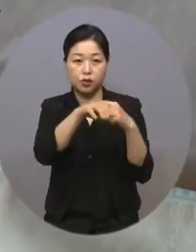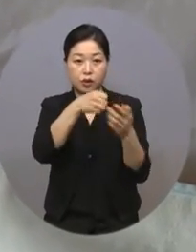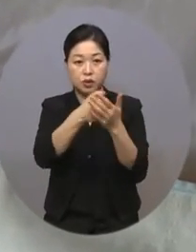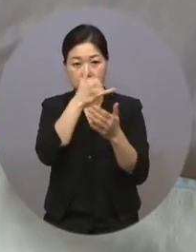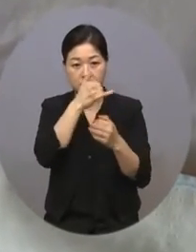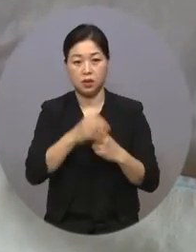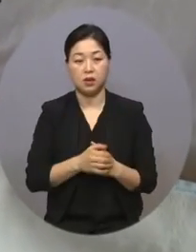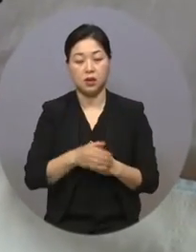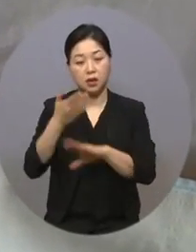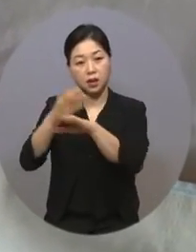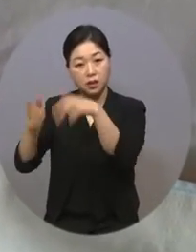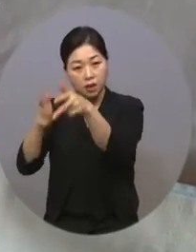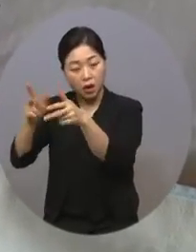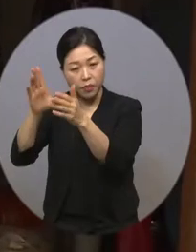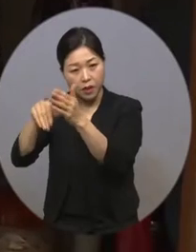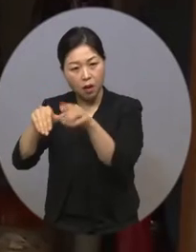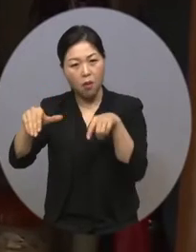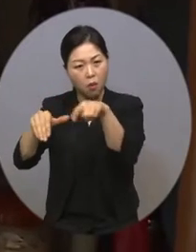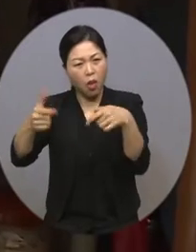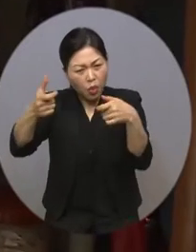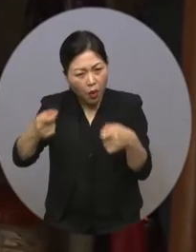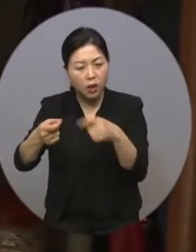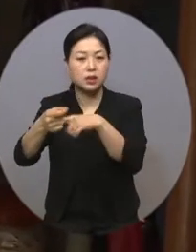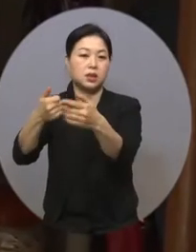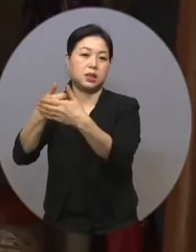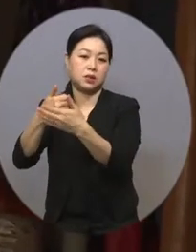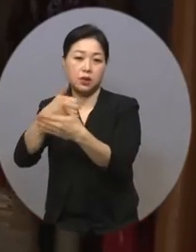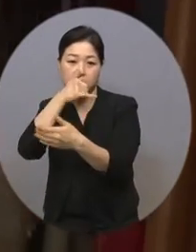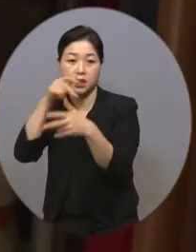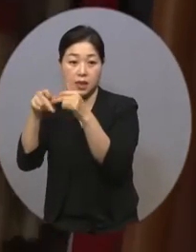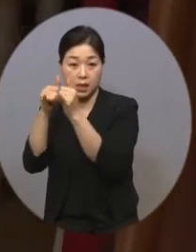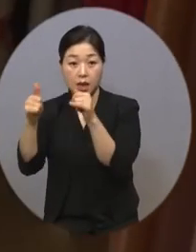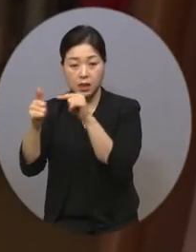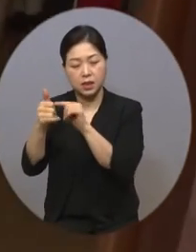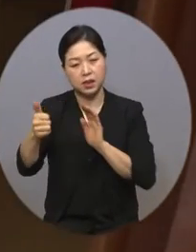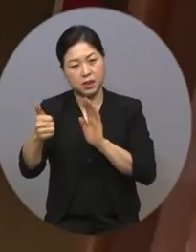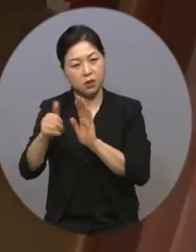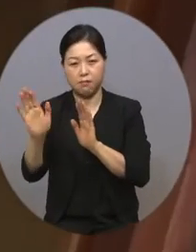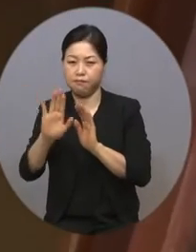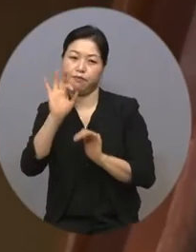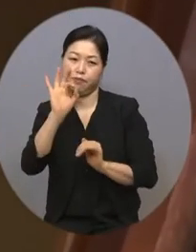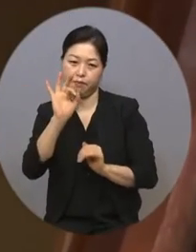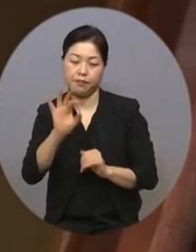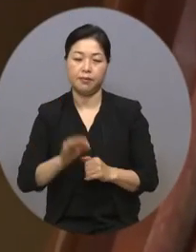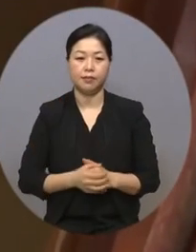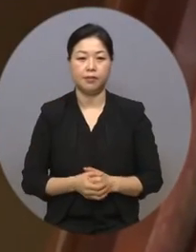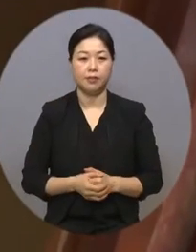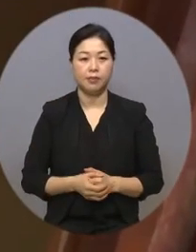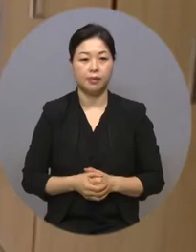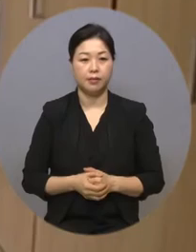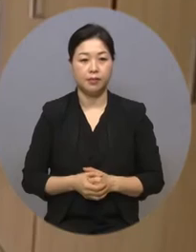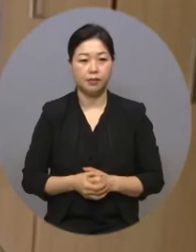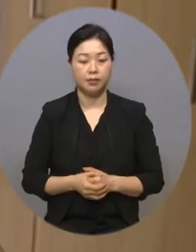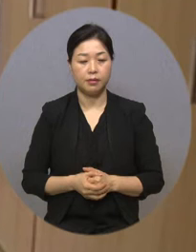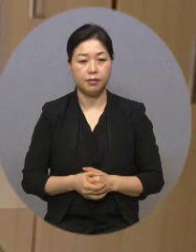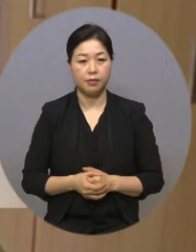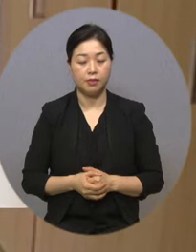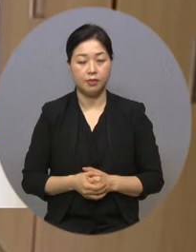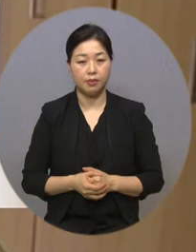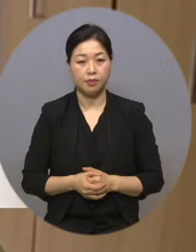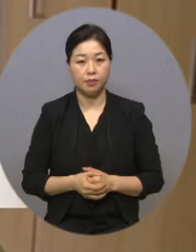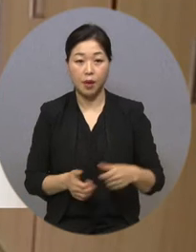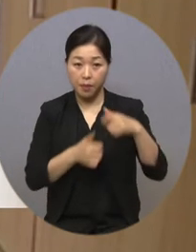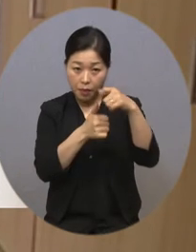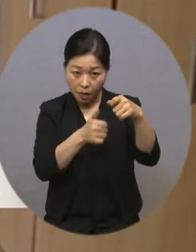다만 다른 사업에서 통에 내용을 지원받고 있는 장애인은 지원에서 제외됩니다 대상자로 선정될 경우